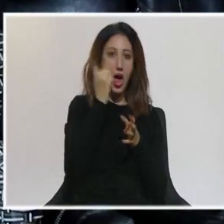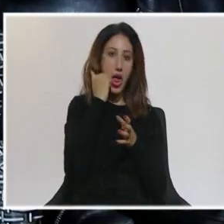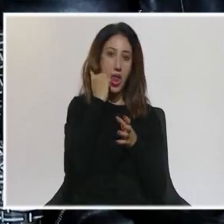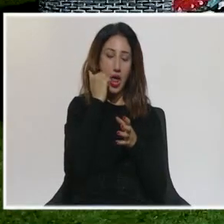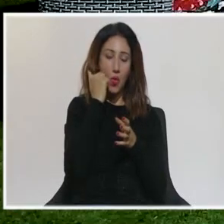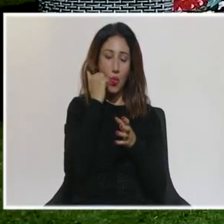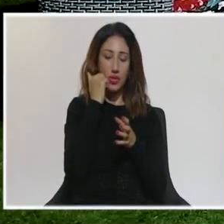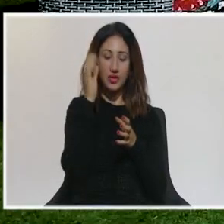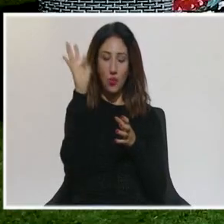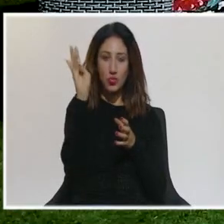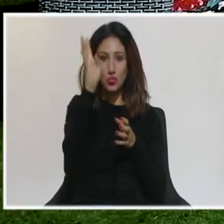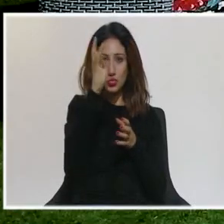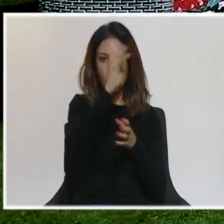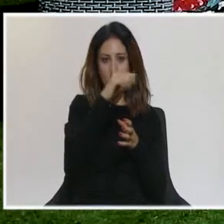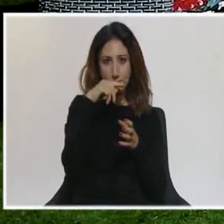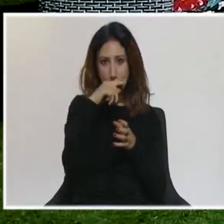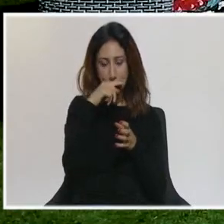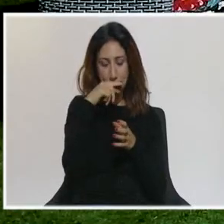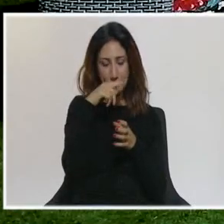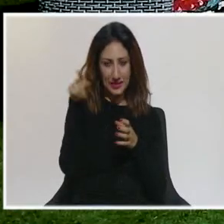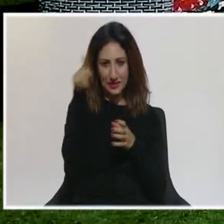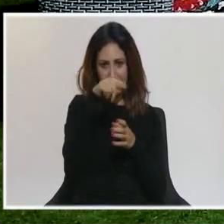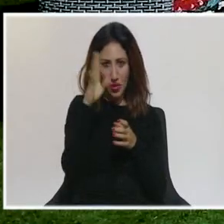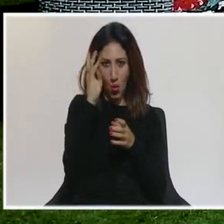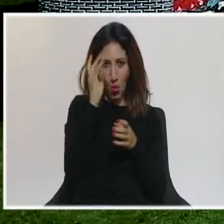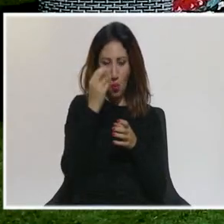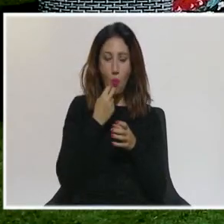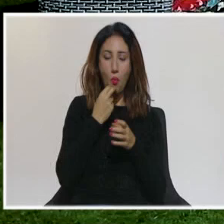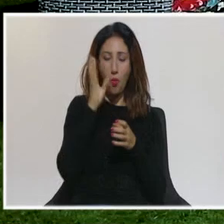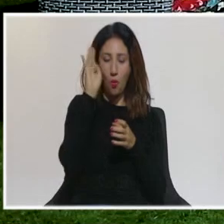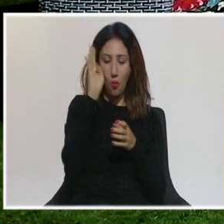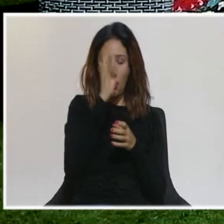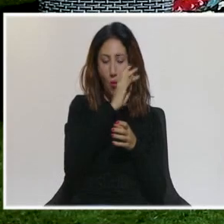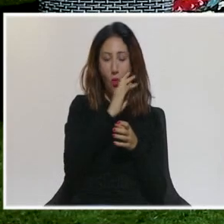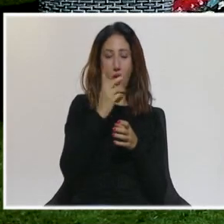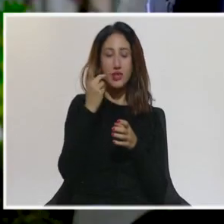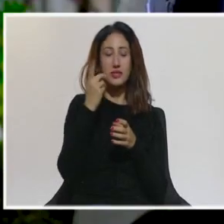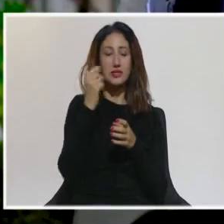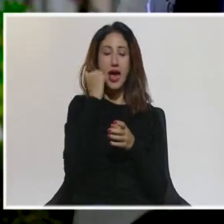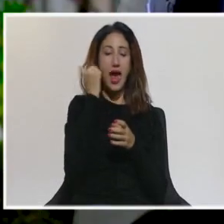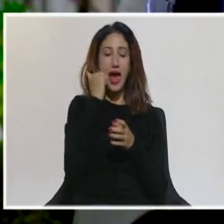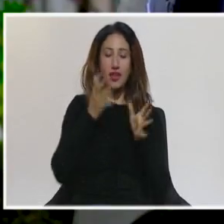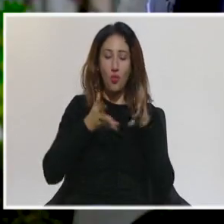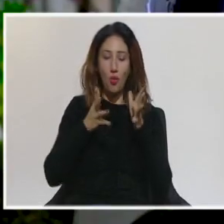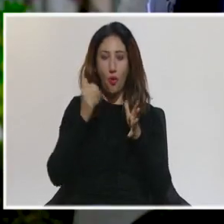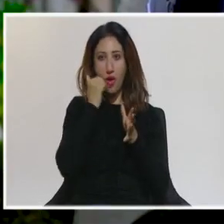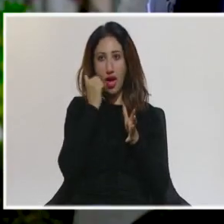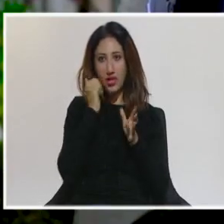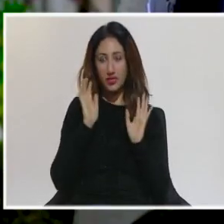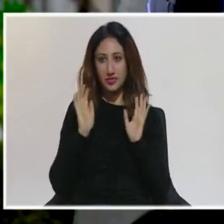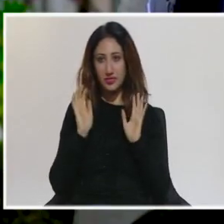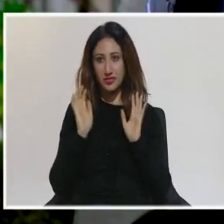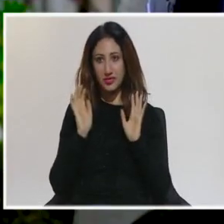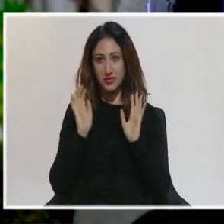جدا. دول مشهورين على السوشيال ميديا يا دكتور عمرو. خناقاتهم مع بعض ما بيتفرجوش معاه على ماتشات خالص. دول بيتفرجوا مخصوص